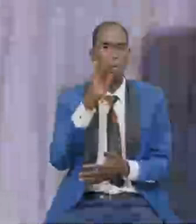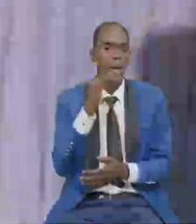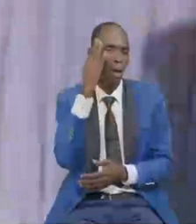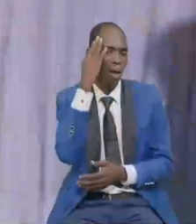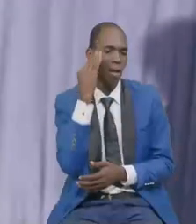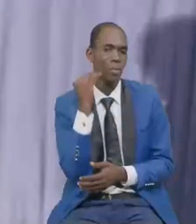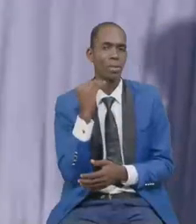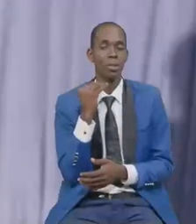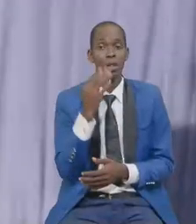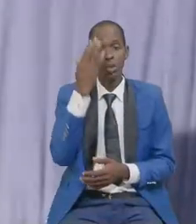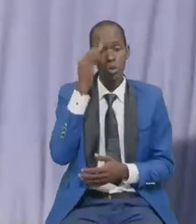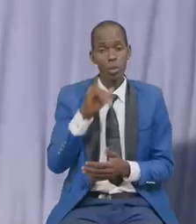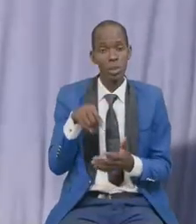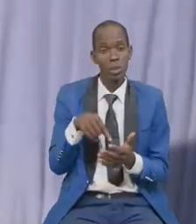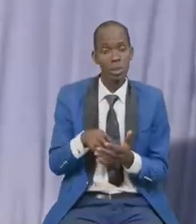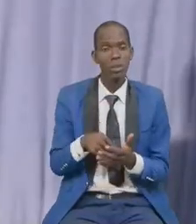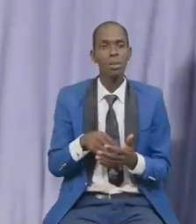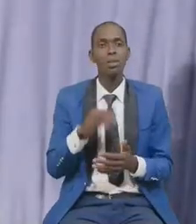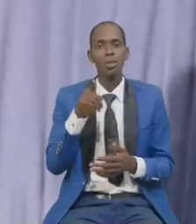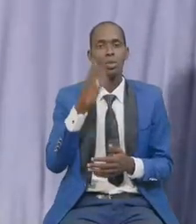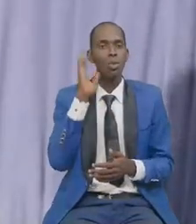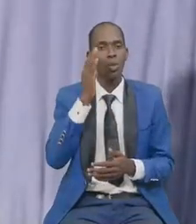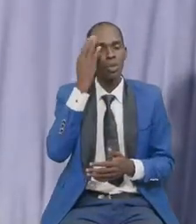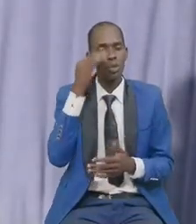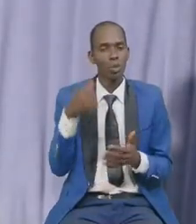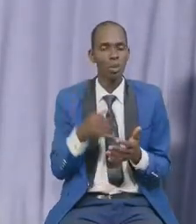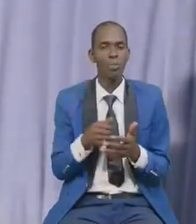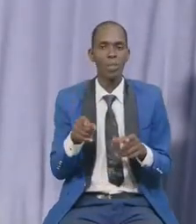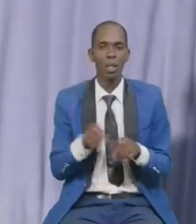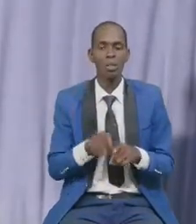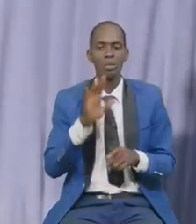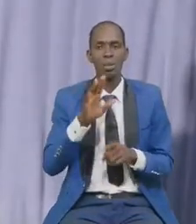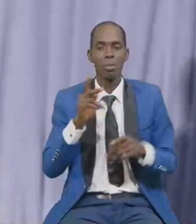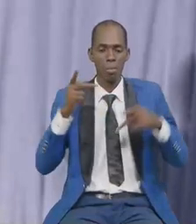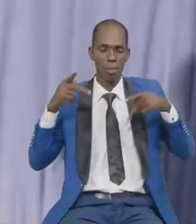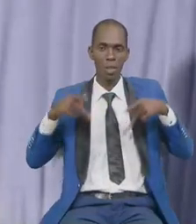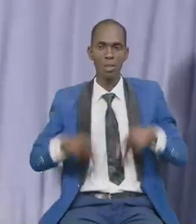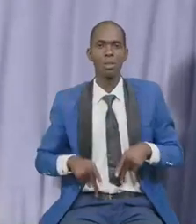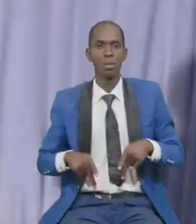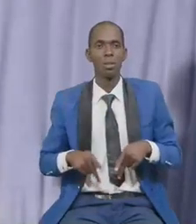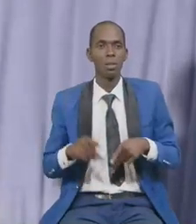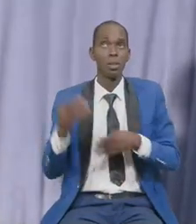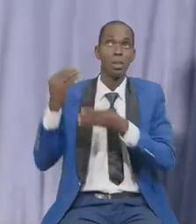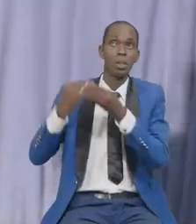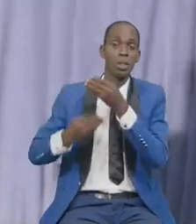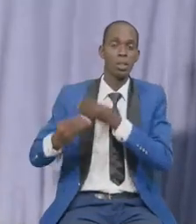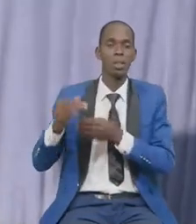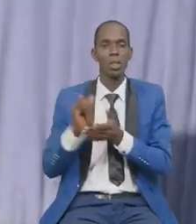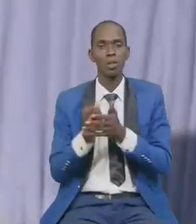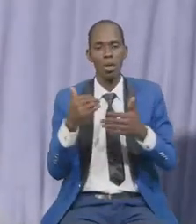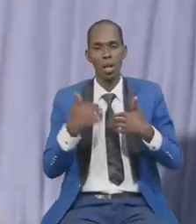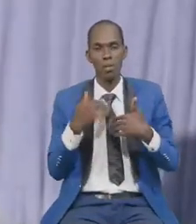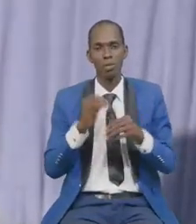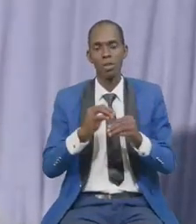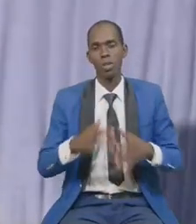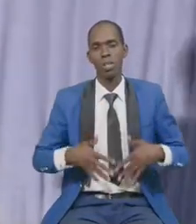Sachant, tu le sauras comme une expérience, héritage personnel que tu as dans ta vie. Sachant